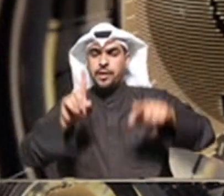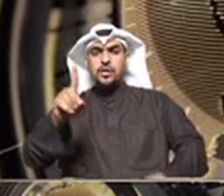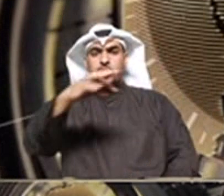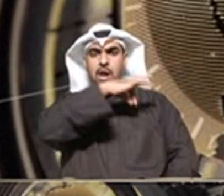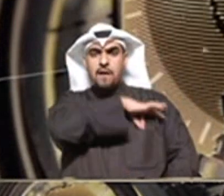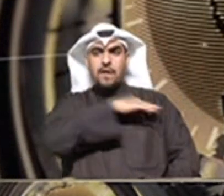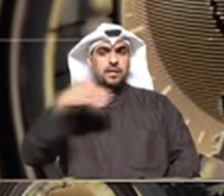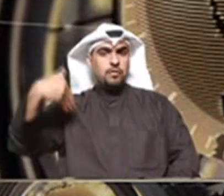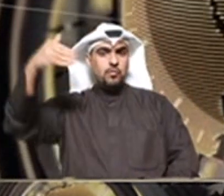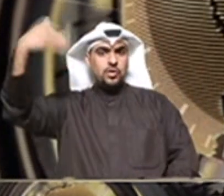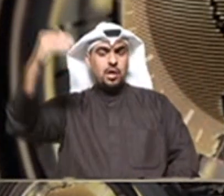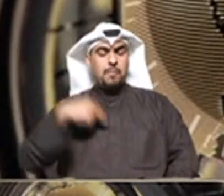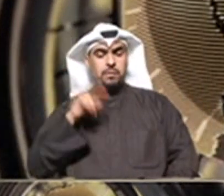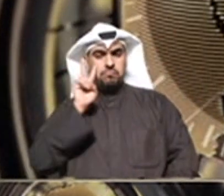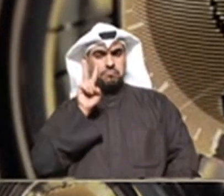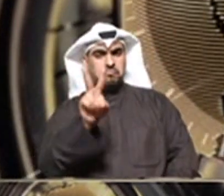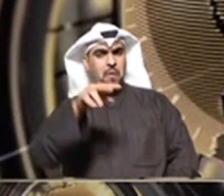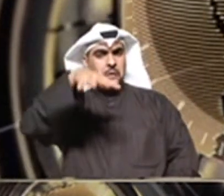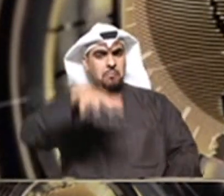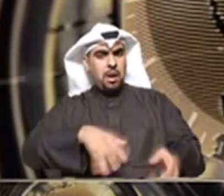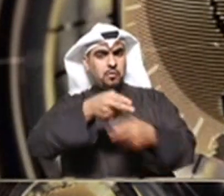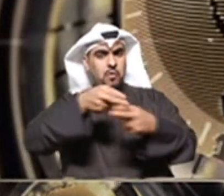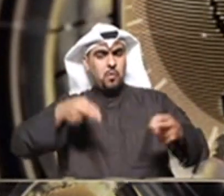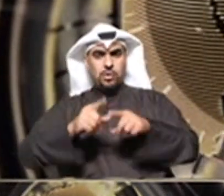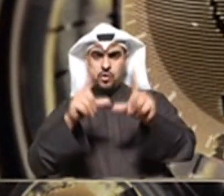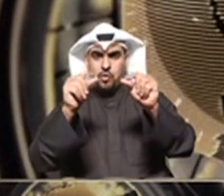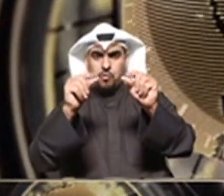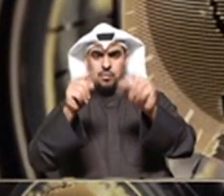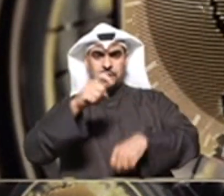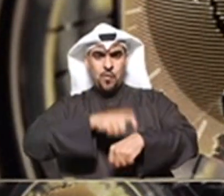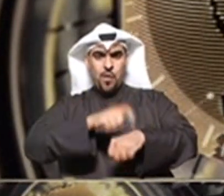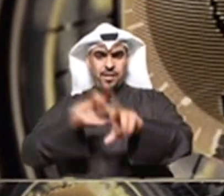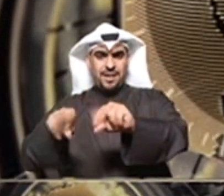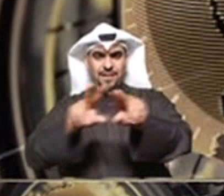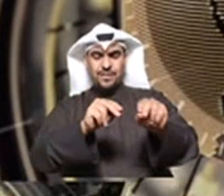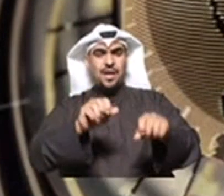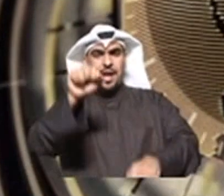في إبراز الوجه الحضاري لدولة الكويت تزامنا مع الأعياد الوطنية.